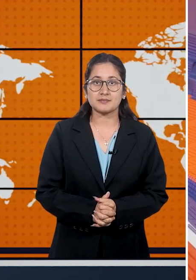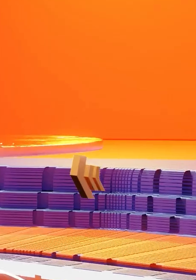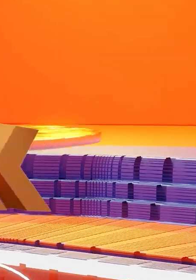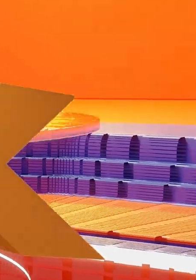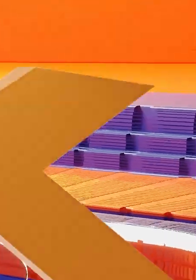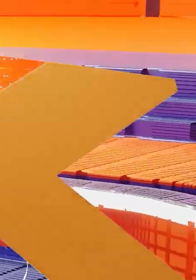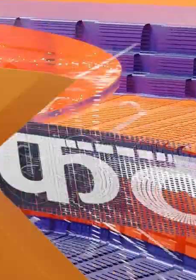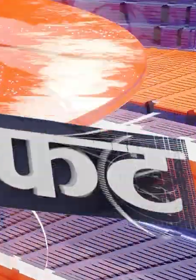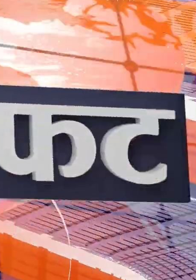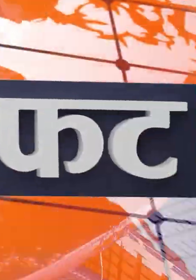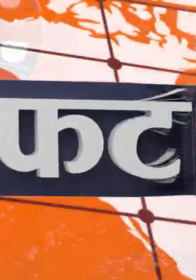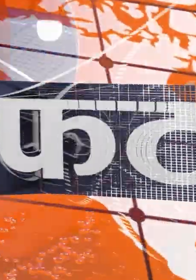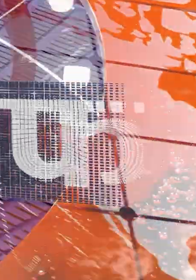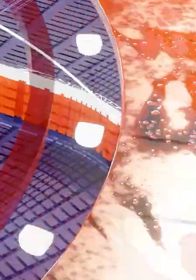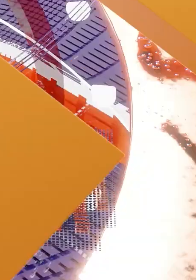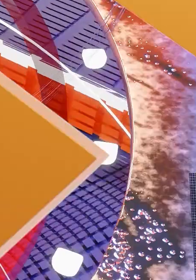जिकिर।